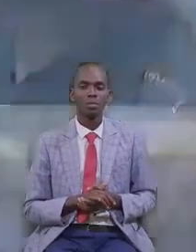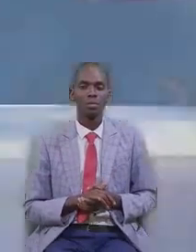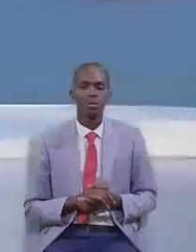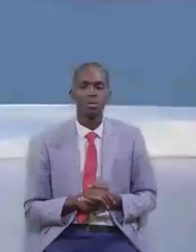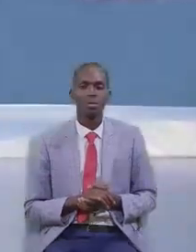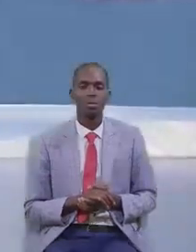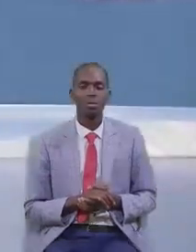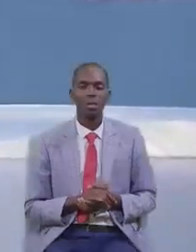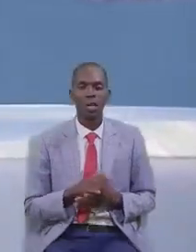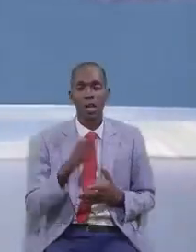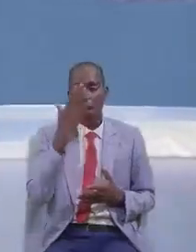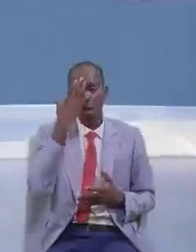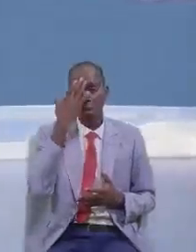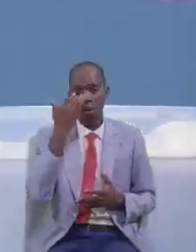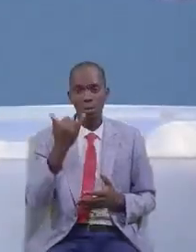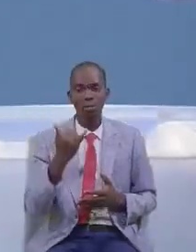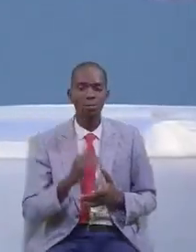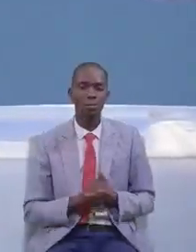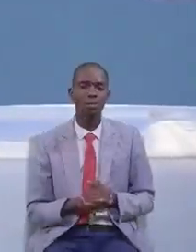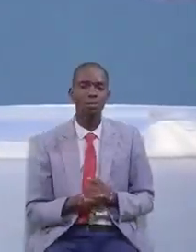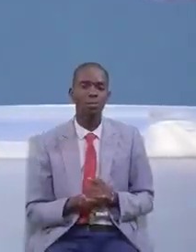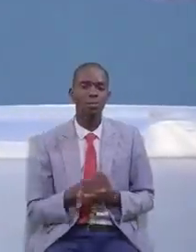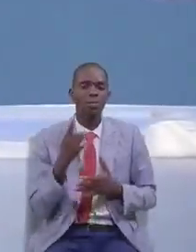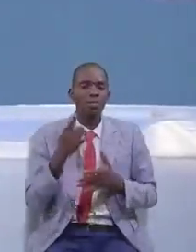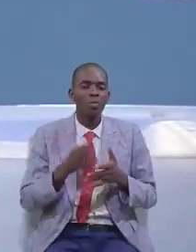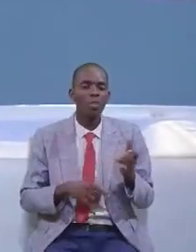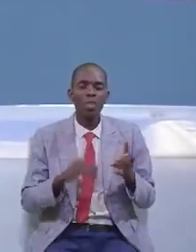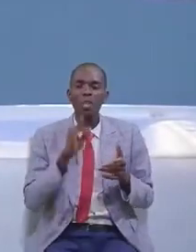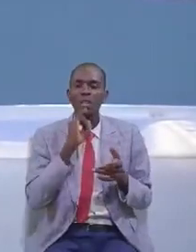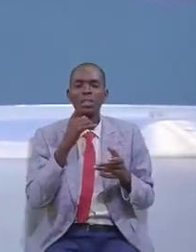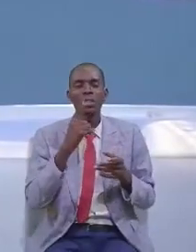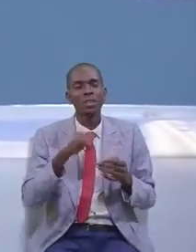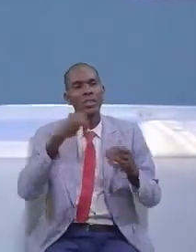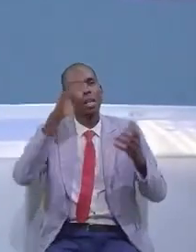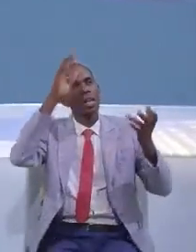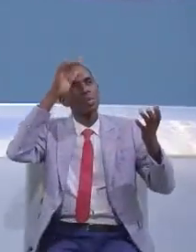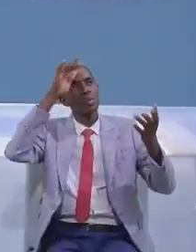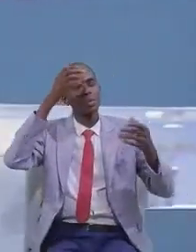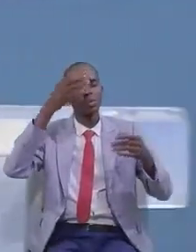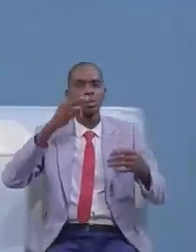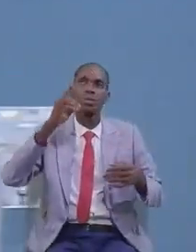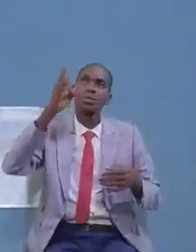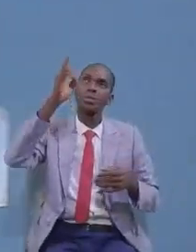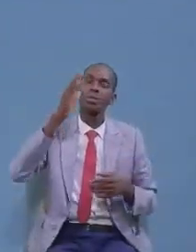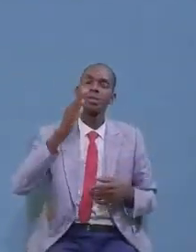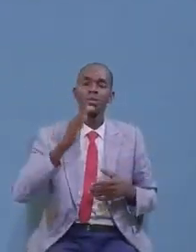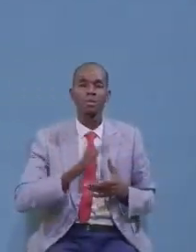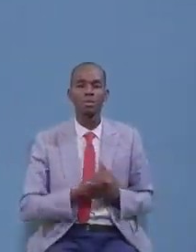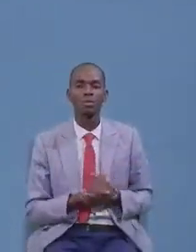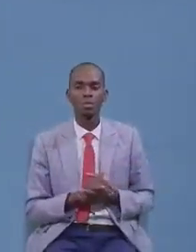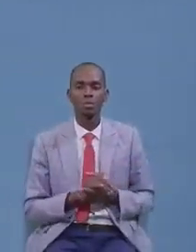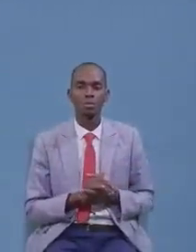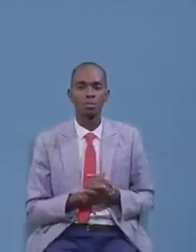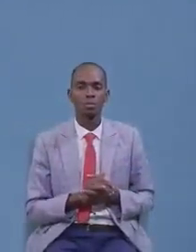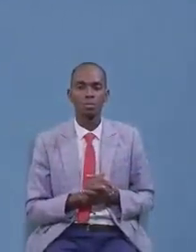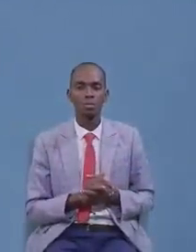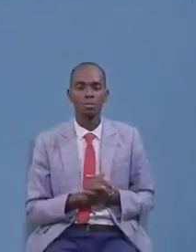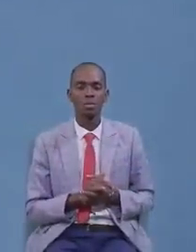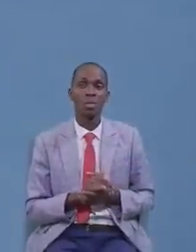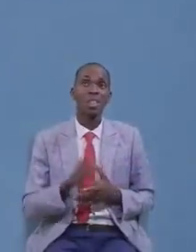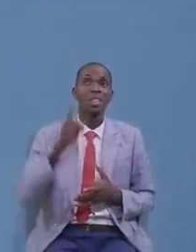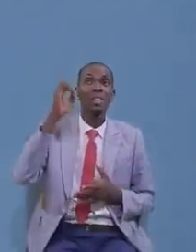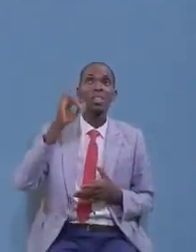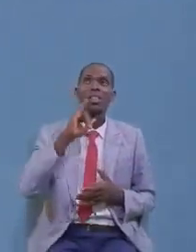పిలిచాడు. Why? ఎందుకని? What's the expectation of God? మీ పట్ల దేవుని ఎదురు చూపేంటి? He is our